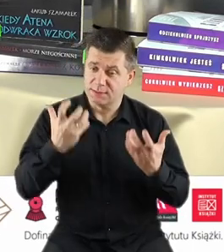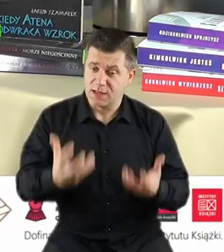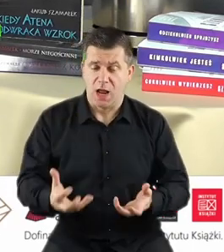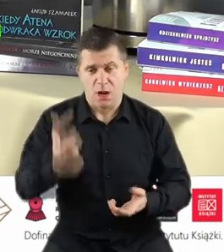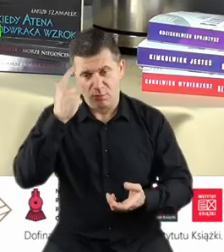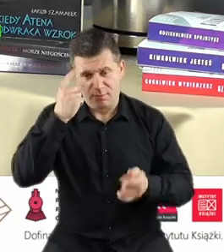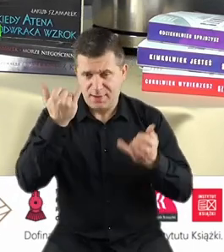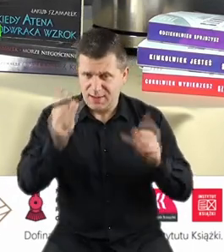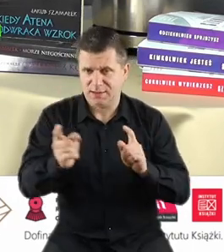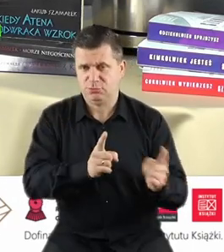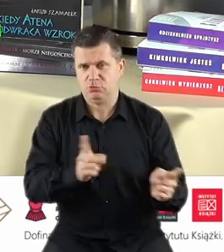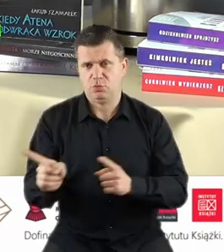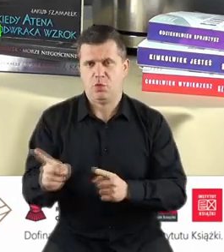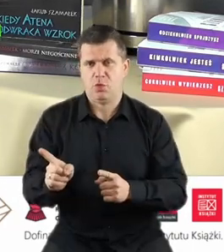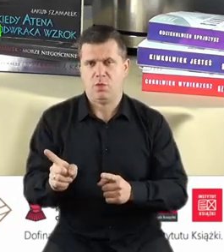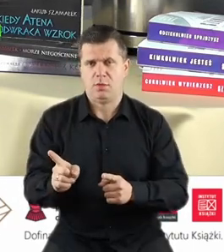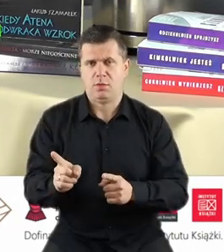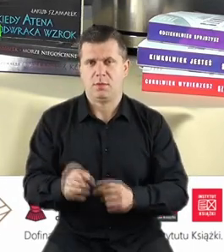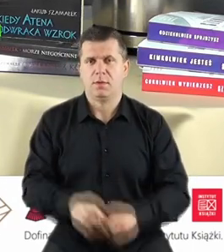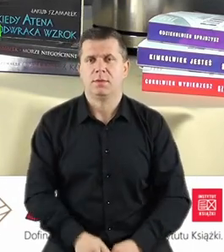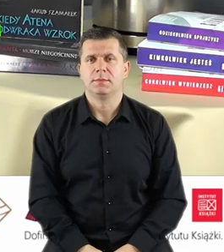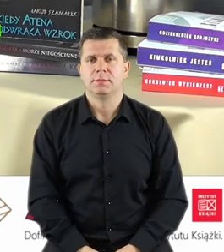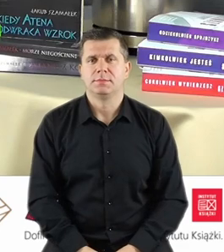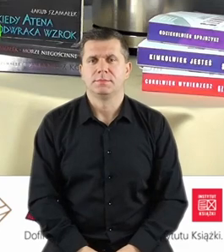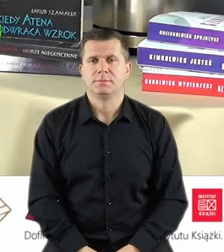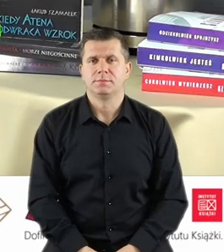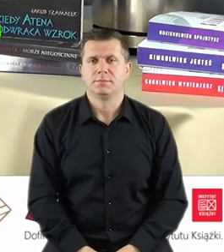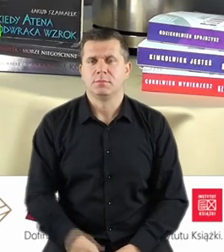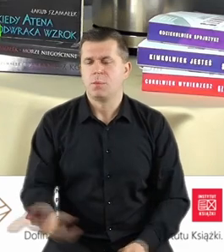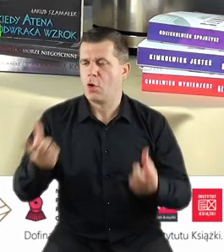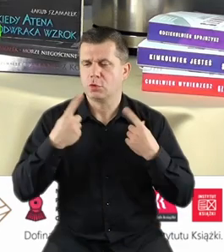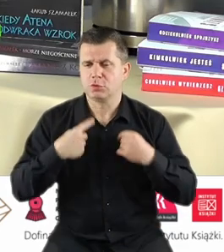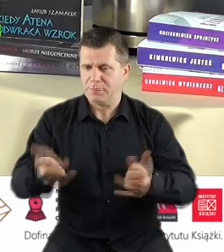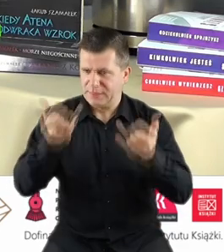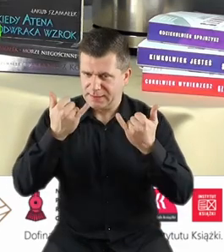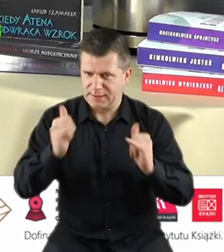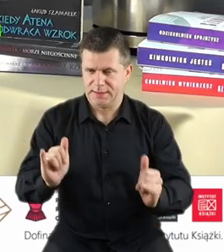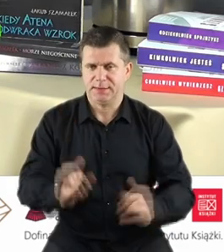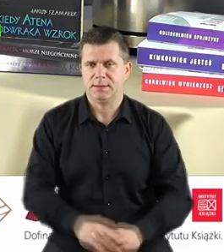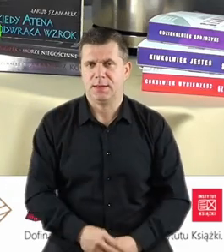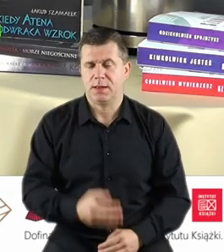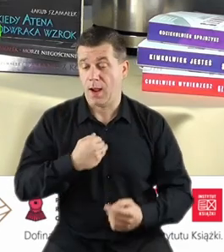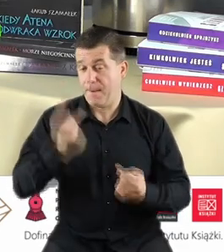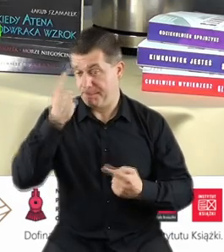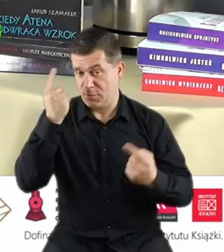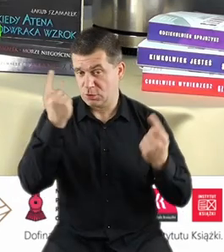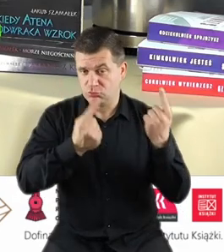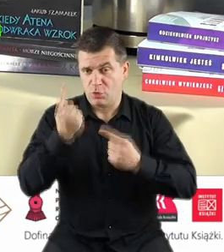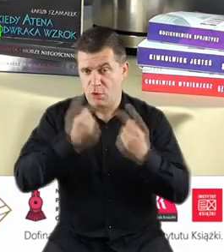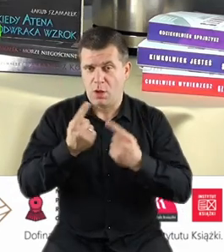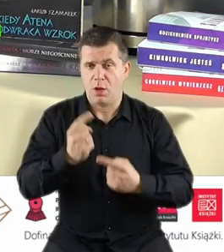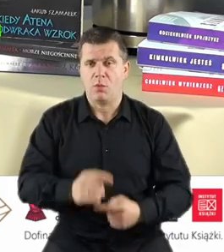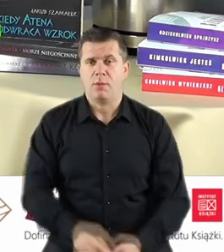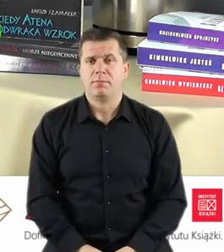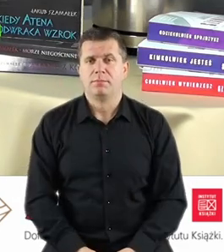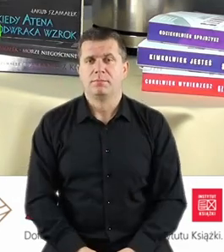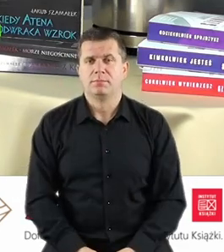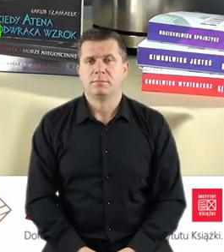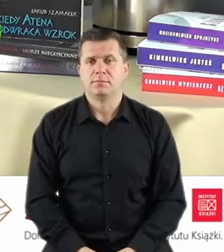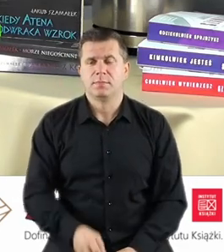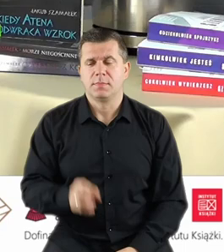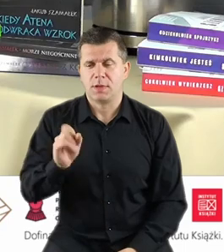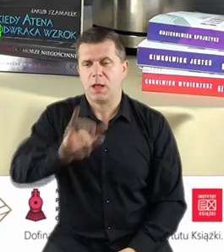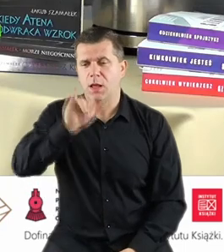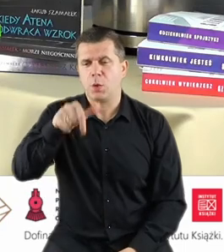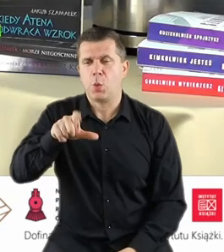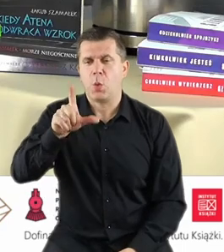zupełnie inną stronę i mieć postać, która jest zupełnie inna i właśnie pomyślałem sobie, że taka Julita